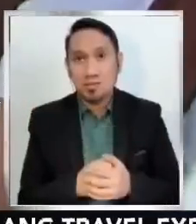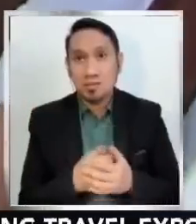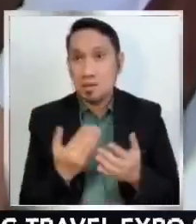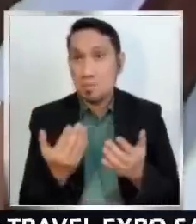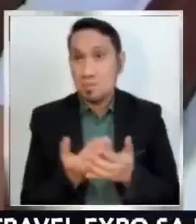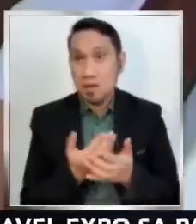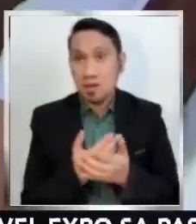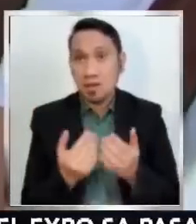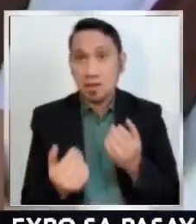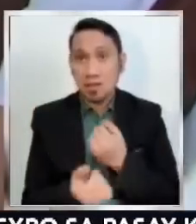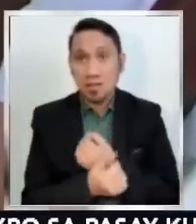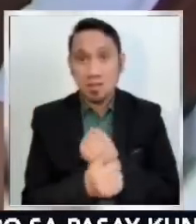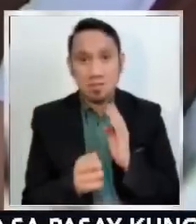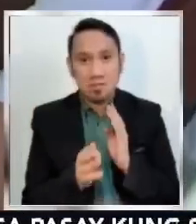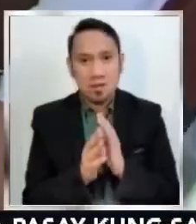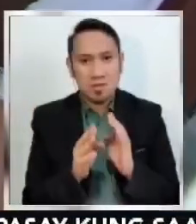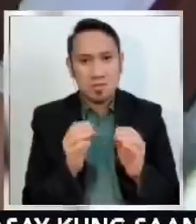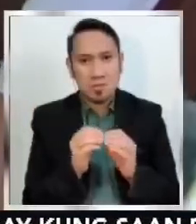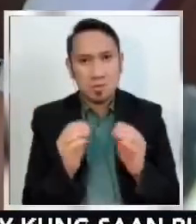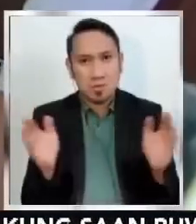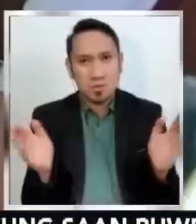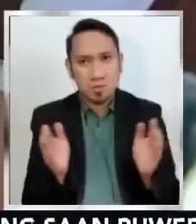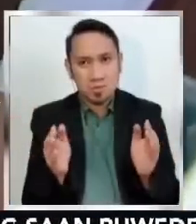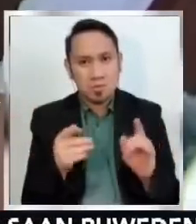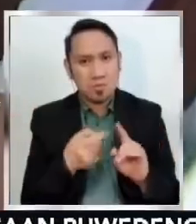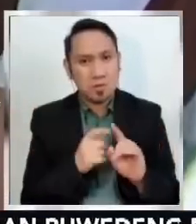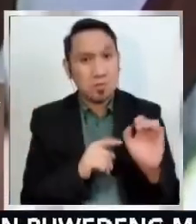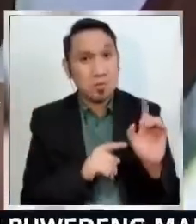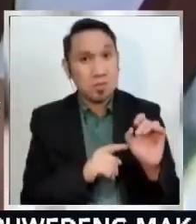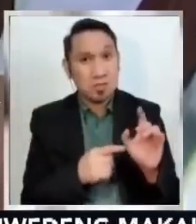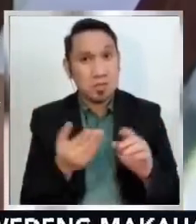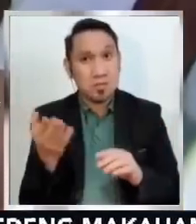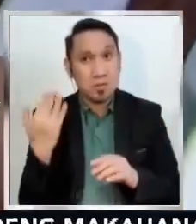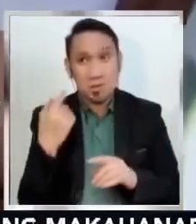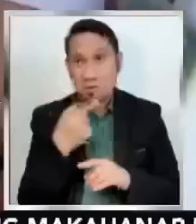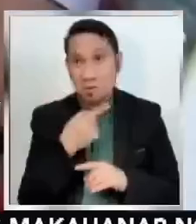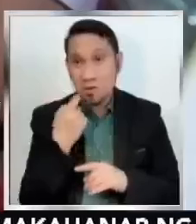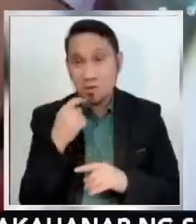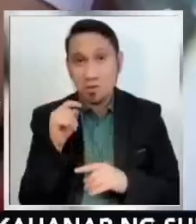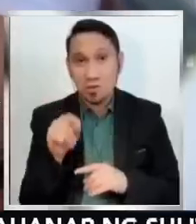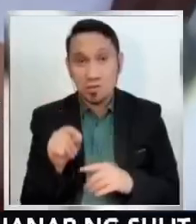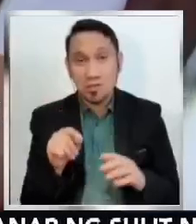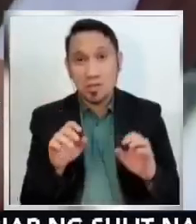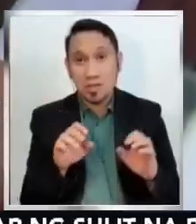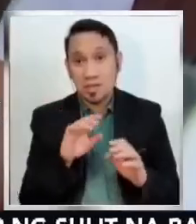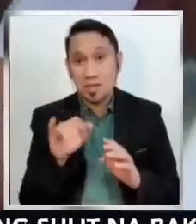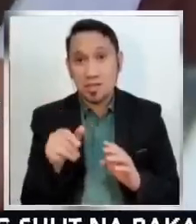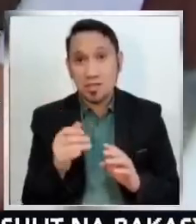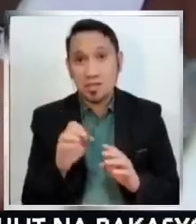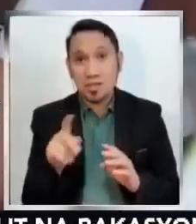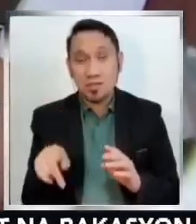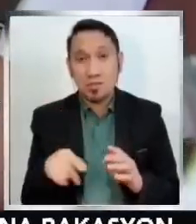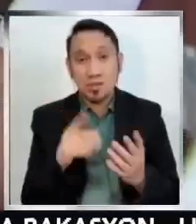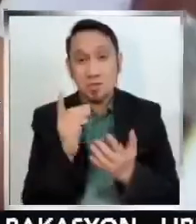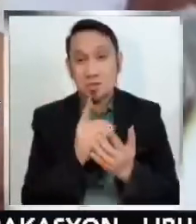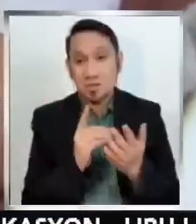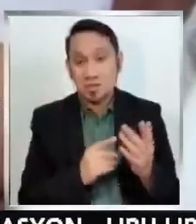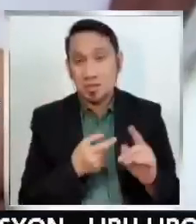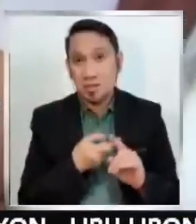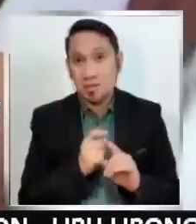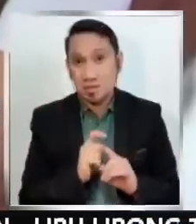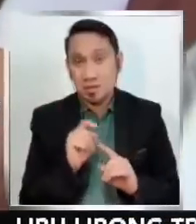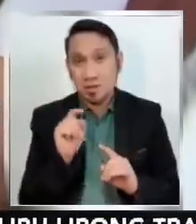ito mas maliit kumpara sa mga original. Dahil sa mga ancient na tulad nito, inilagay ang disenyo mula sa mga iconic